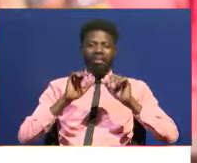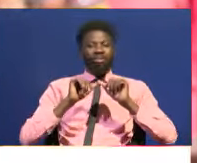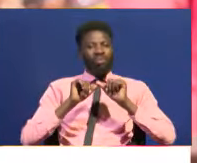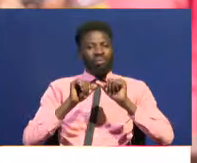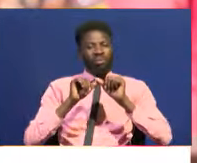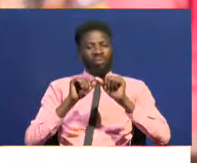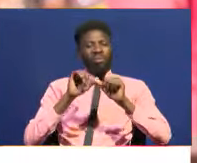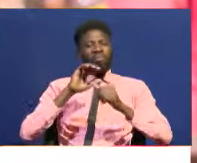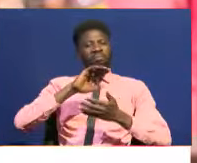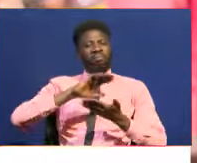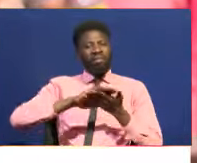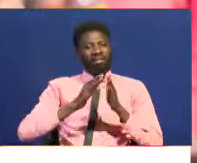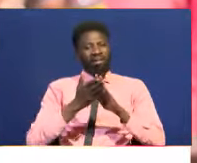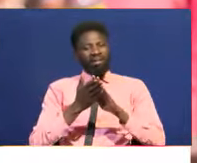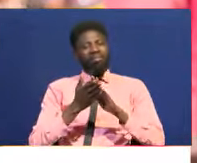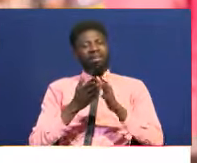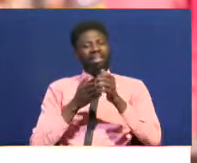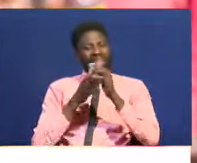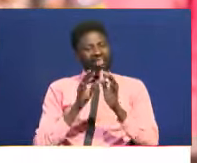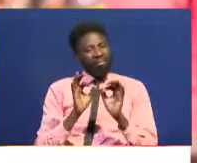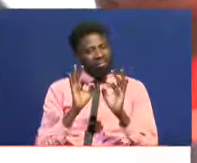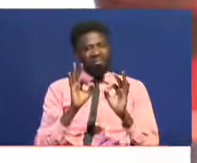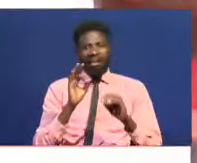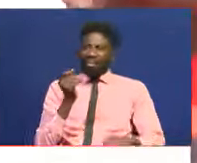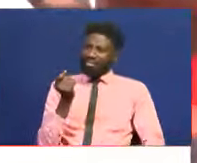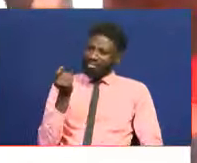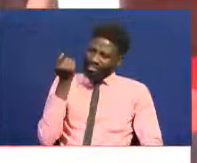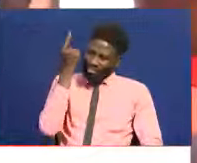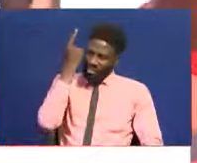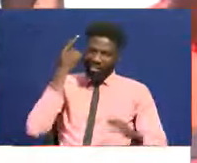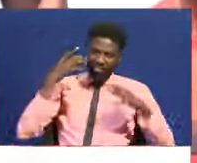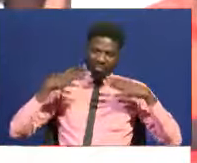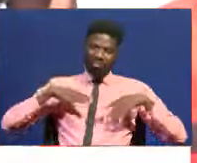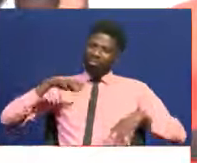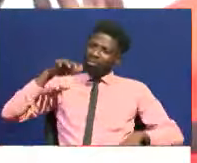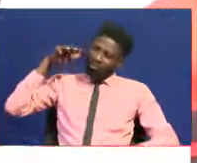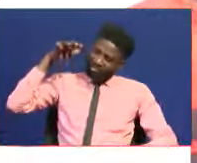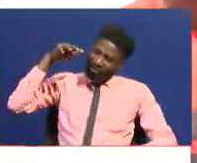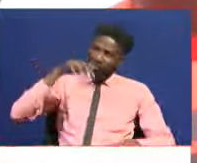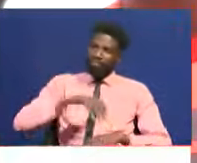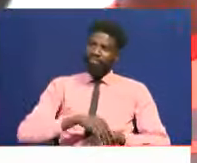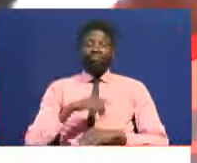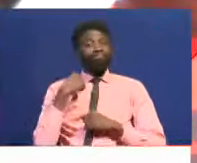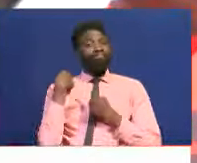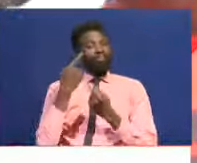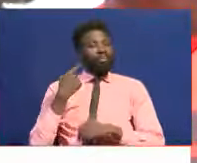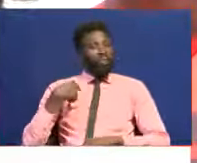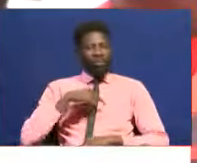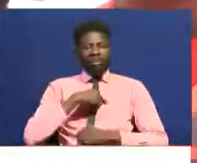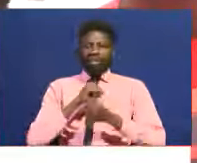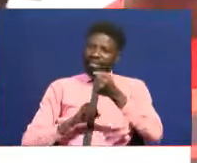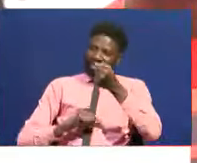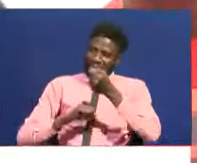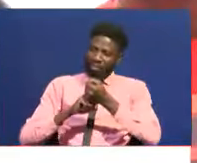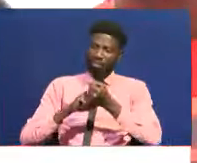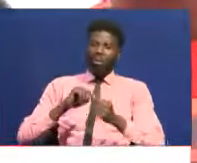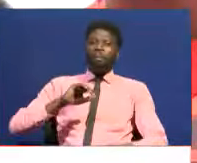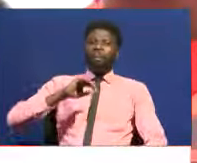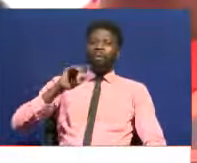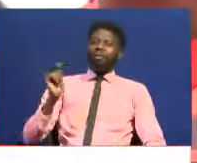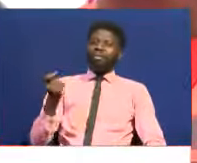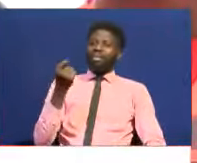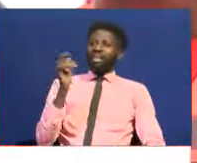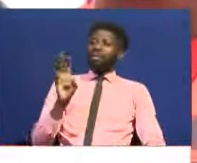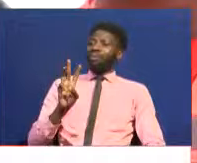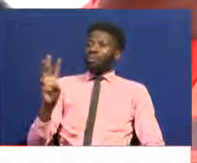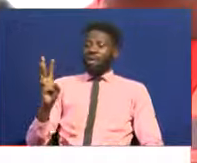anajua shida ambazo zinakumba watu wa masinani. Hata kama miaka ingine imepita tunakuwa tunasupport hii watu wa Mount Kenya ile nyingine. Na sasa wakati